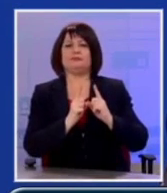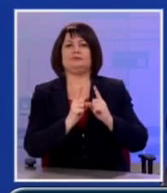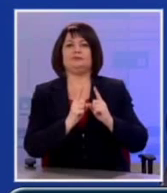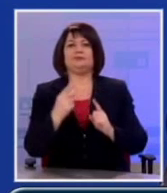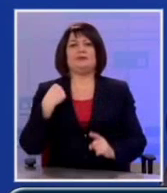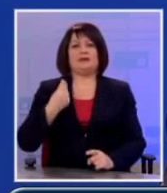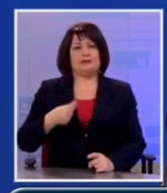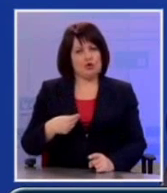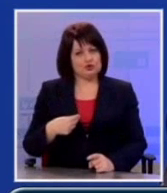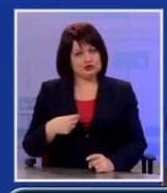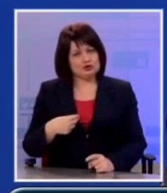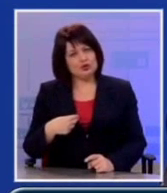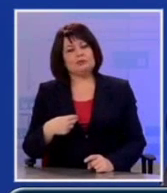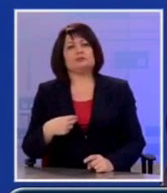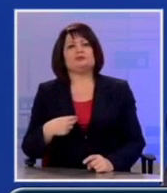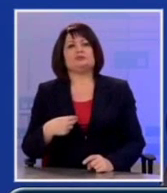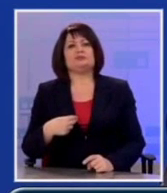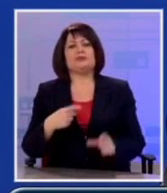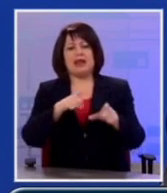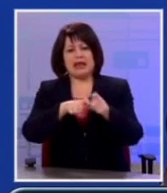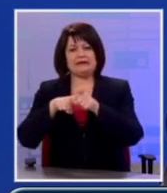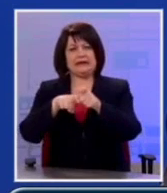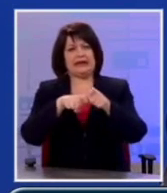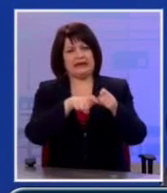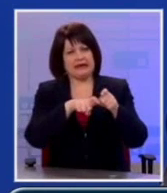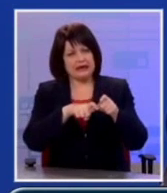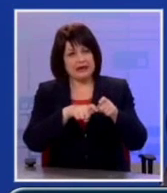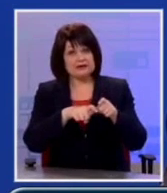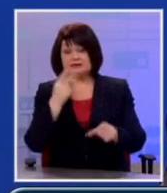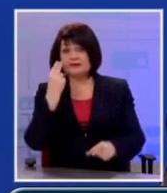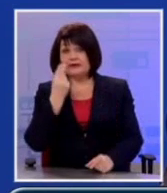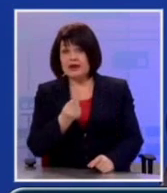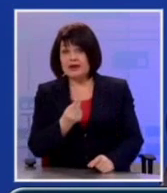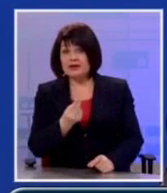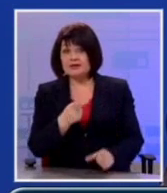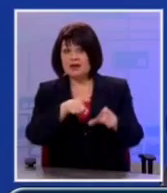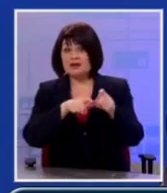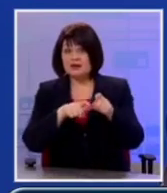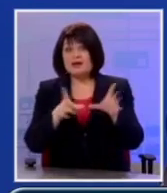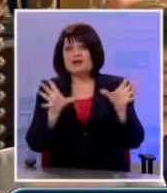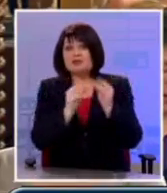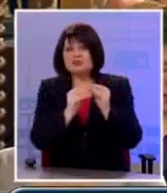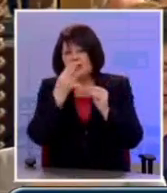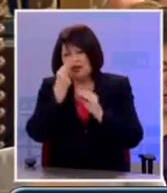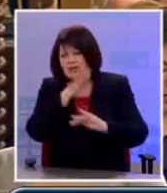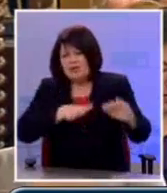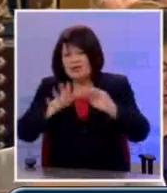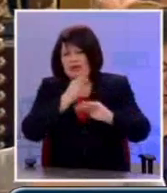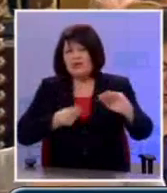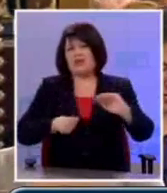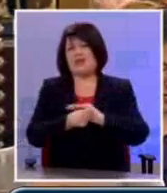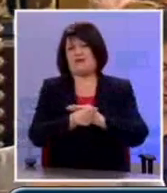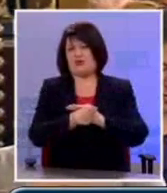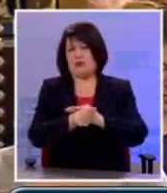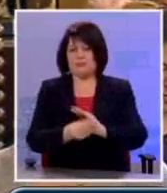μεταξύ του δημοσίου και εταιριών, οι οποίες αποδείχθηκαν εταιρείες διαφθορής. Για τις συμβάσεις